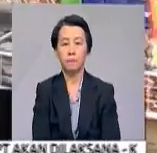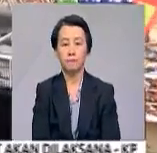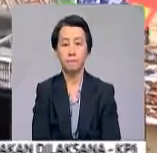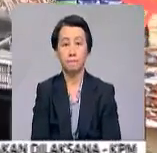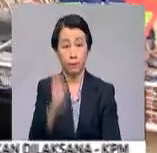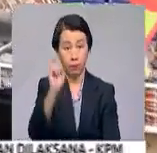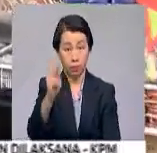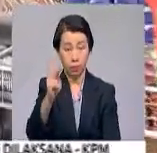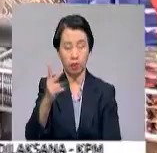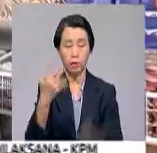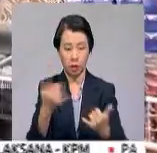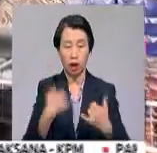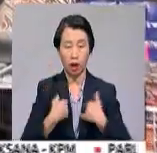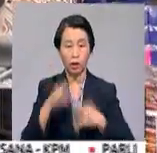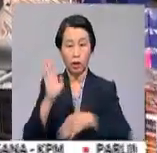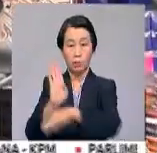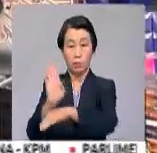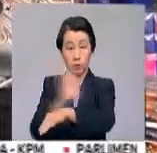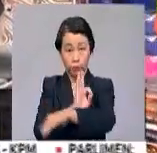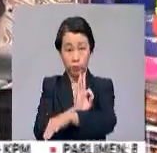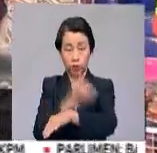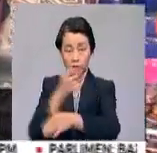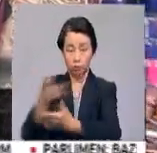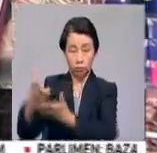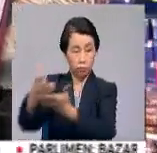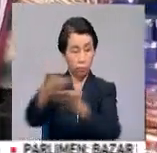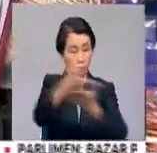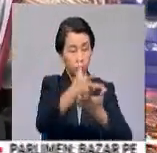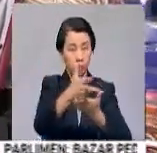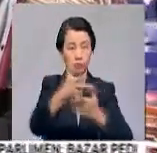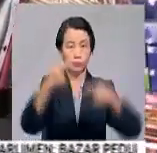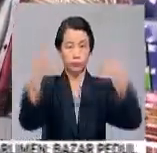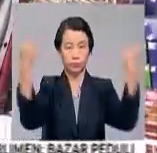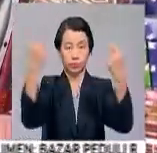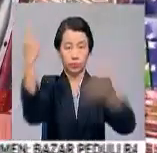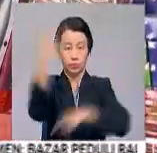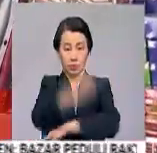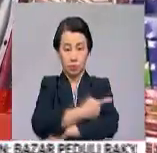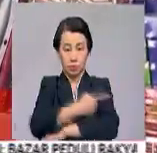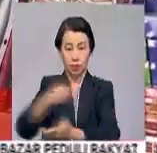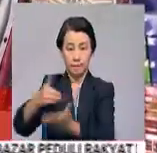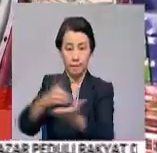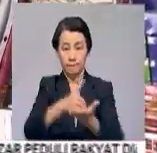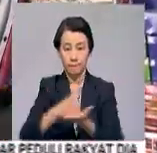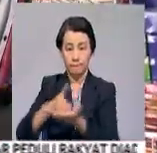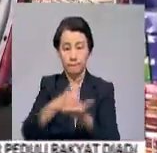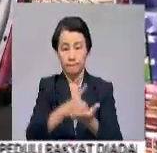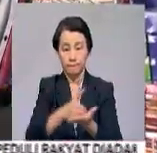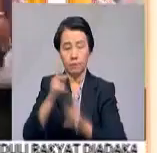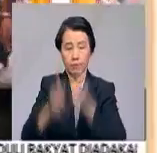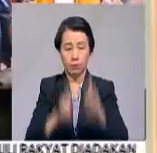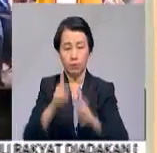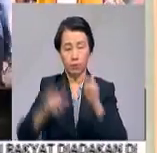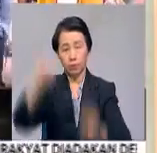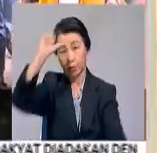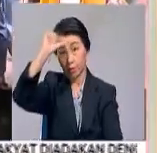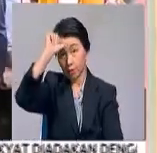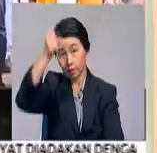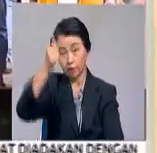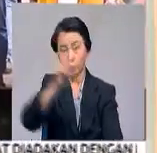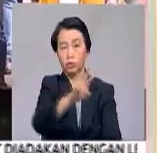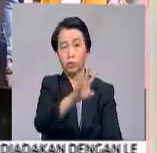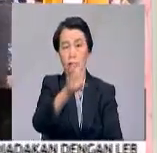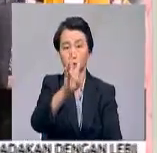Baiklah, kini kami berada di Brickfields untuk membuat tinjauan sempena sambutan hari Deepavali yang akan disambut oleh penganut agama Hindu pada